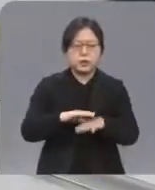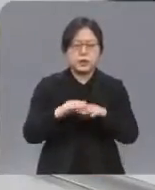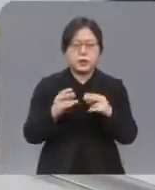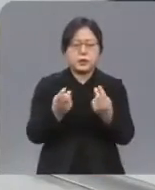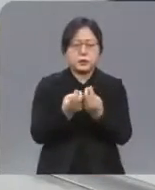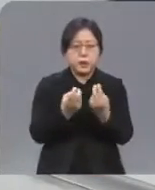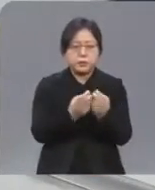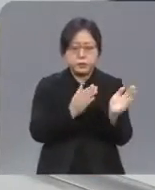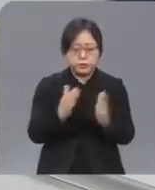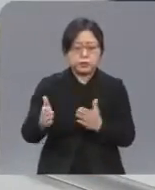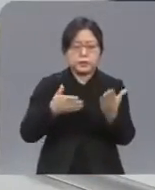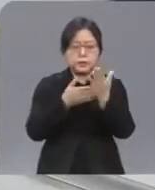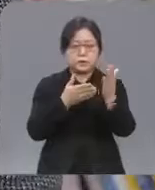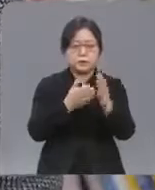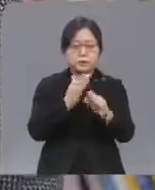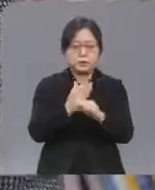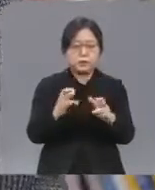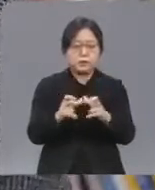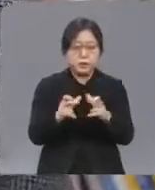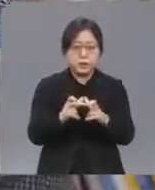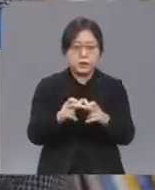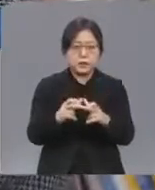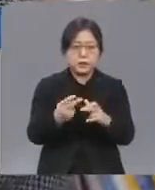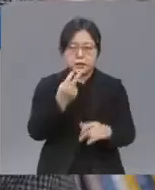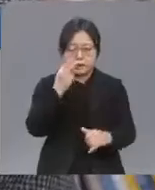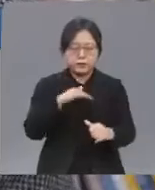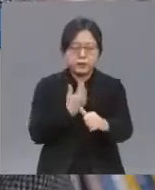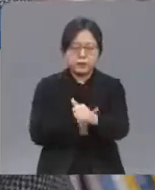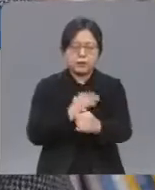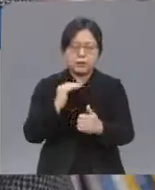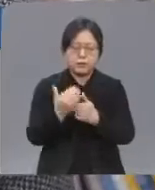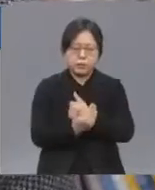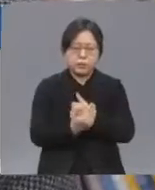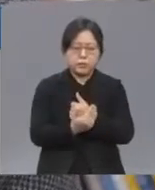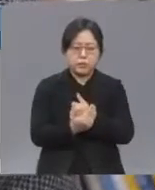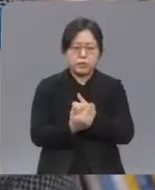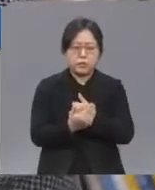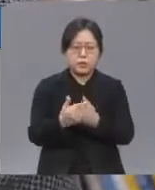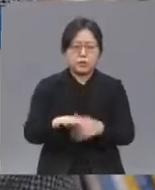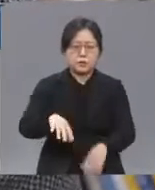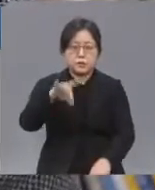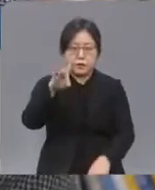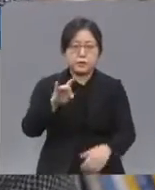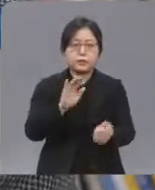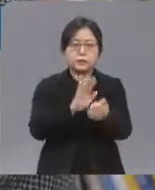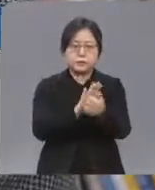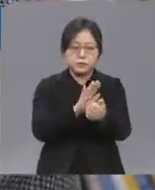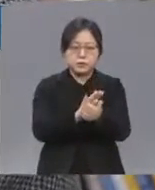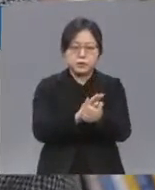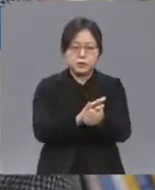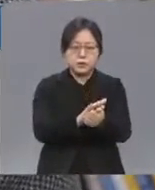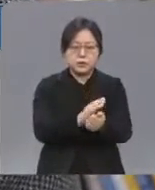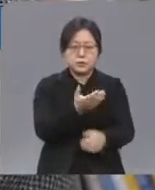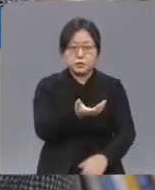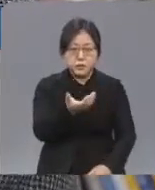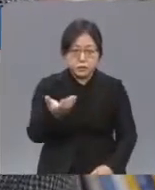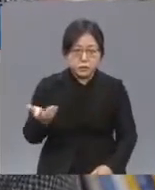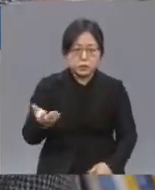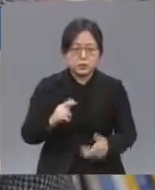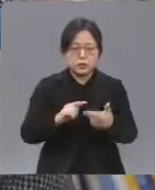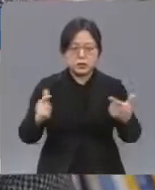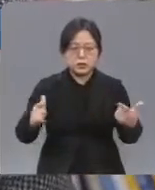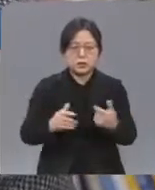마련을 요구해왔습니다. 장애인의 생명권 보장의 차원에서 초기에 지원하고 이동하는